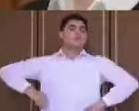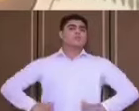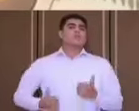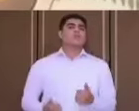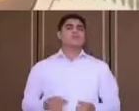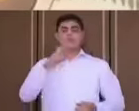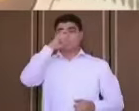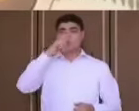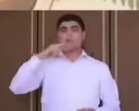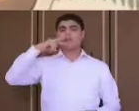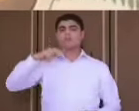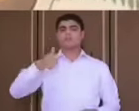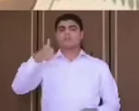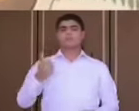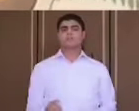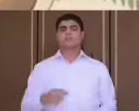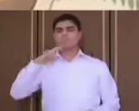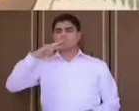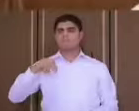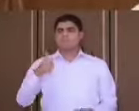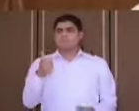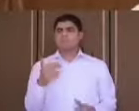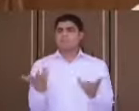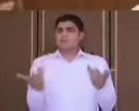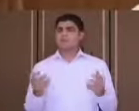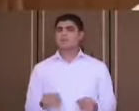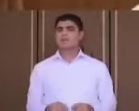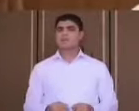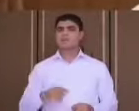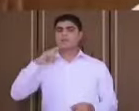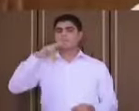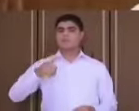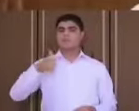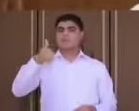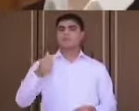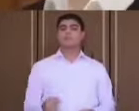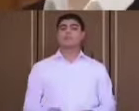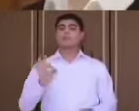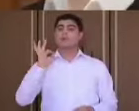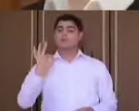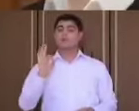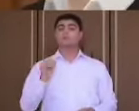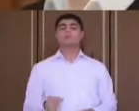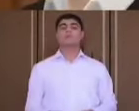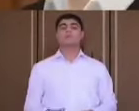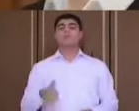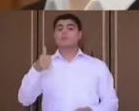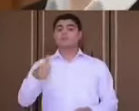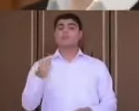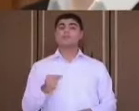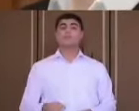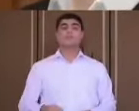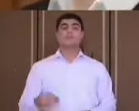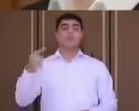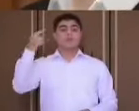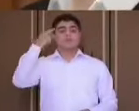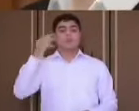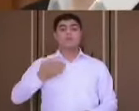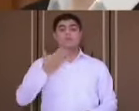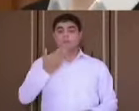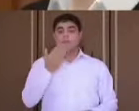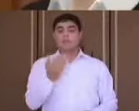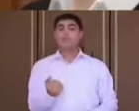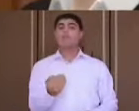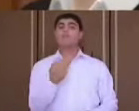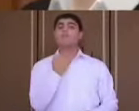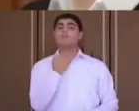بعيد كان بيعيش فلاح فصيح. يعني ايه فصيح دي يا جد؟ فصيح يا سمسمة يعني شاطر